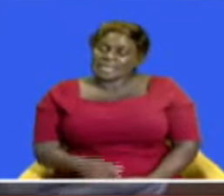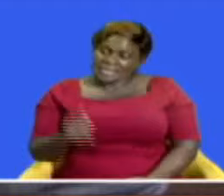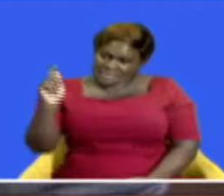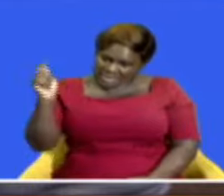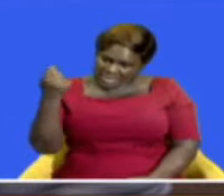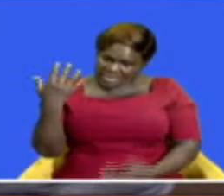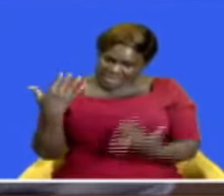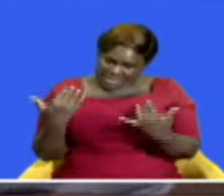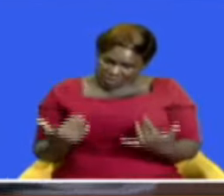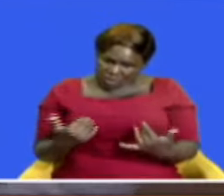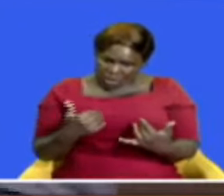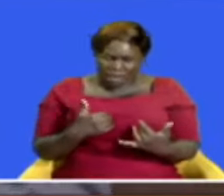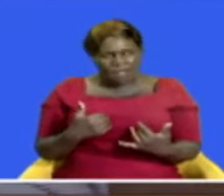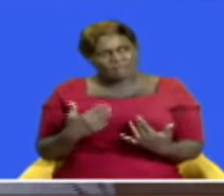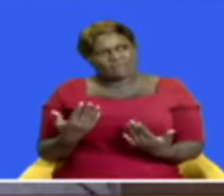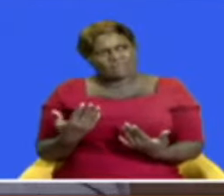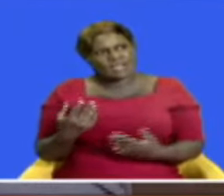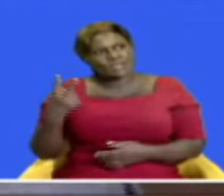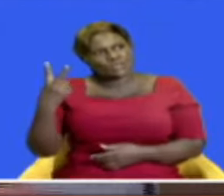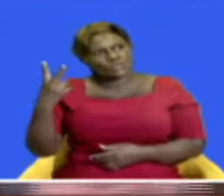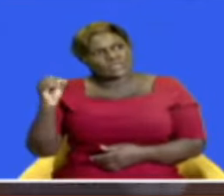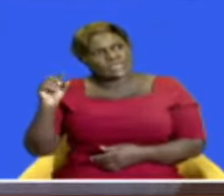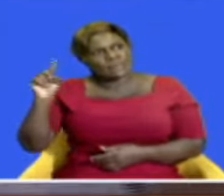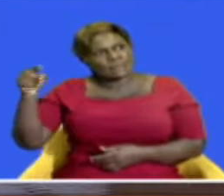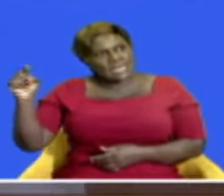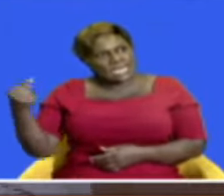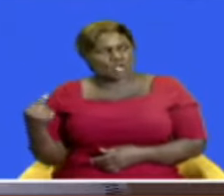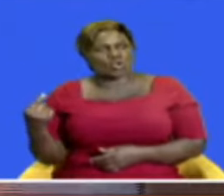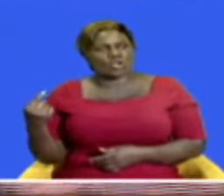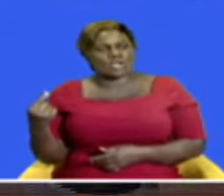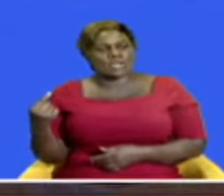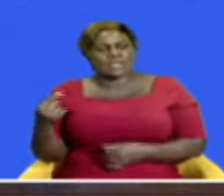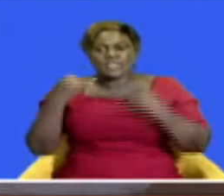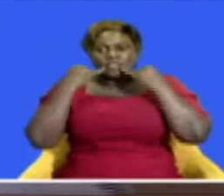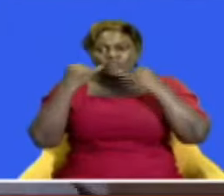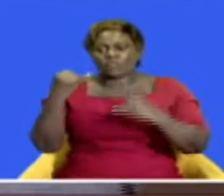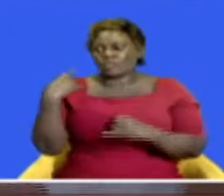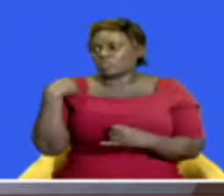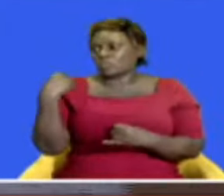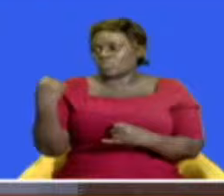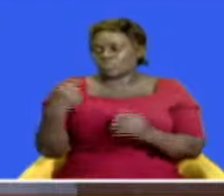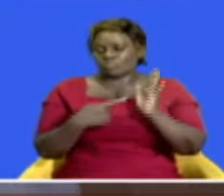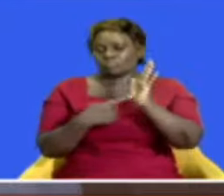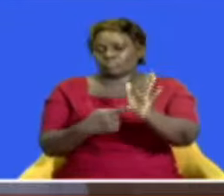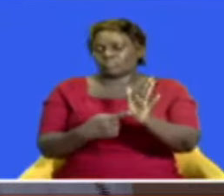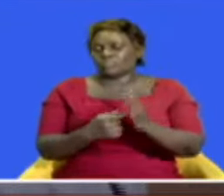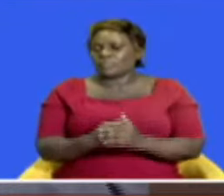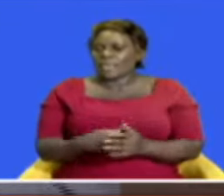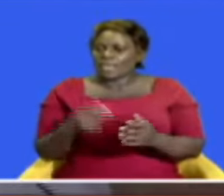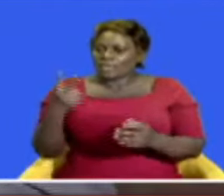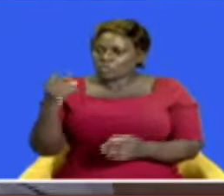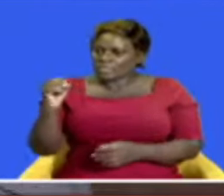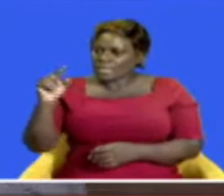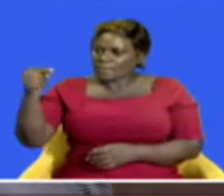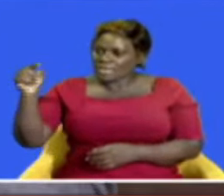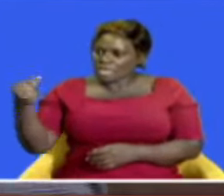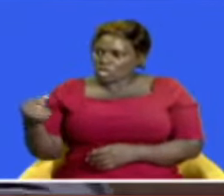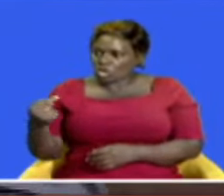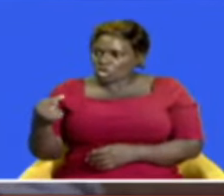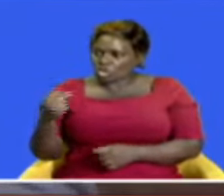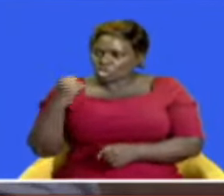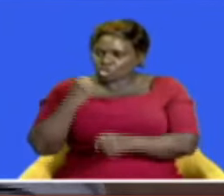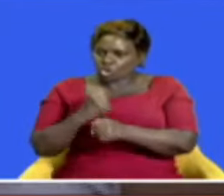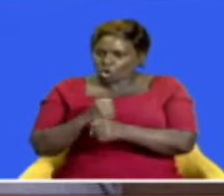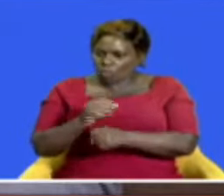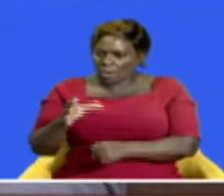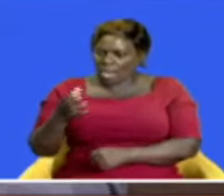Kenya sasa hivi tuko na watu kama milioni 20 kulingana na takwimu ambazo zimetolewa za economic survey juzi. Watu milioni 20 ambao wanafanya